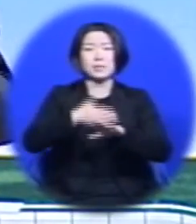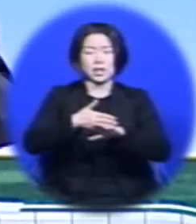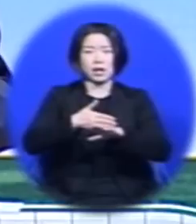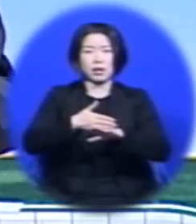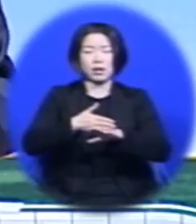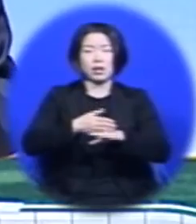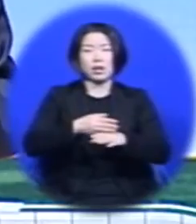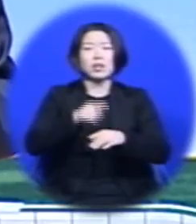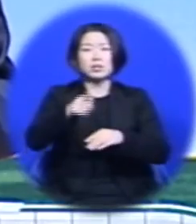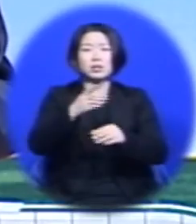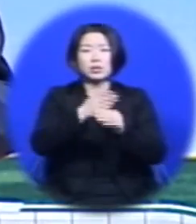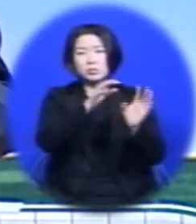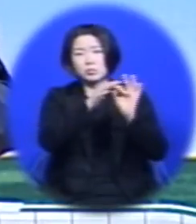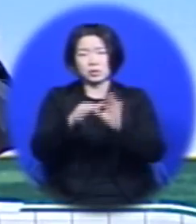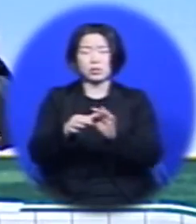그러면서